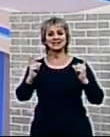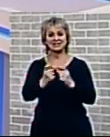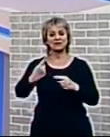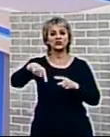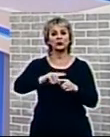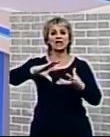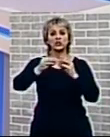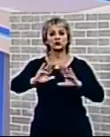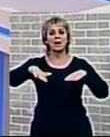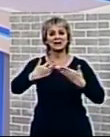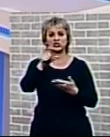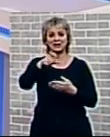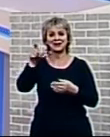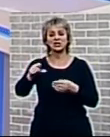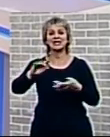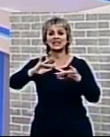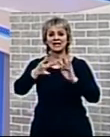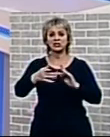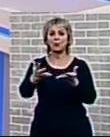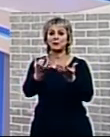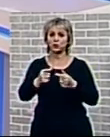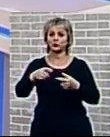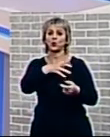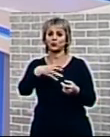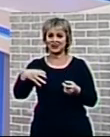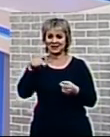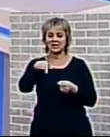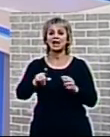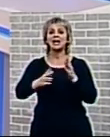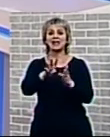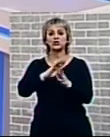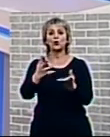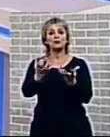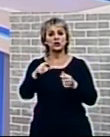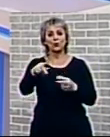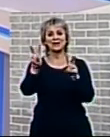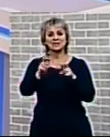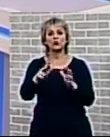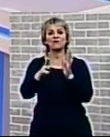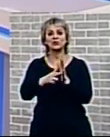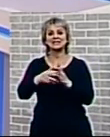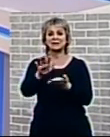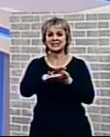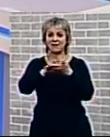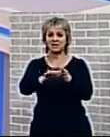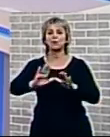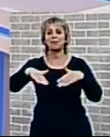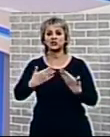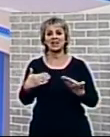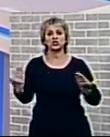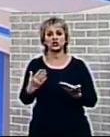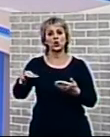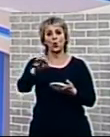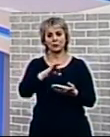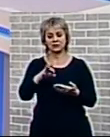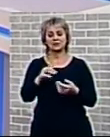это результаты обращения граждан в интерактивную приемную губернатора. На очередном приеме рассмотрено 8 жалоб и пожеланий жителей